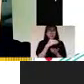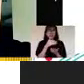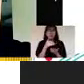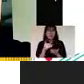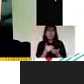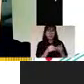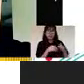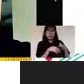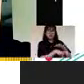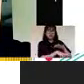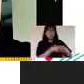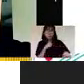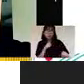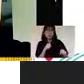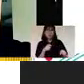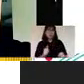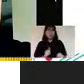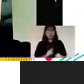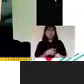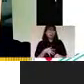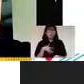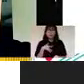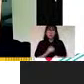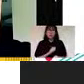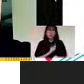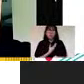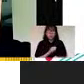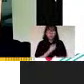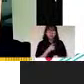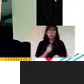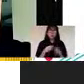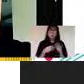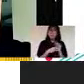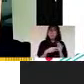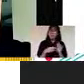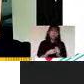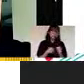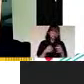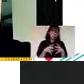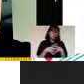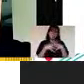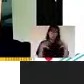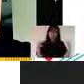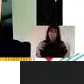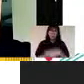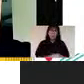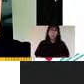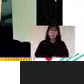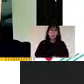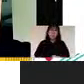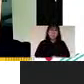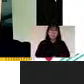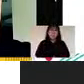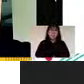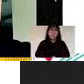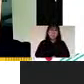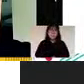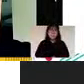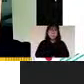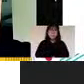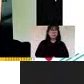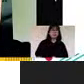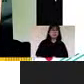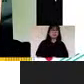sebuah persoalan yang sangat luar biasa besar gitu. Dan kami selalu melihat bahwa data breach atau